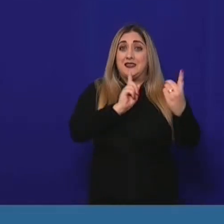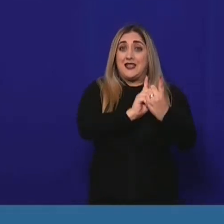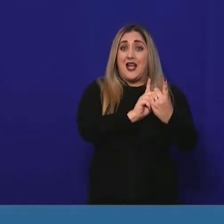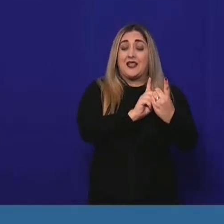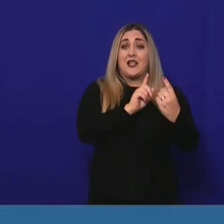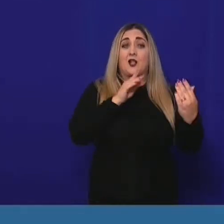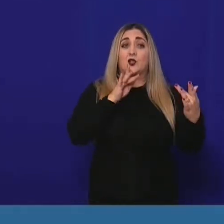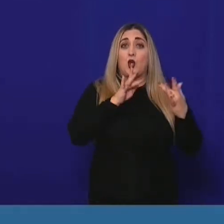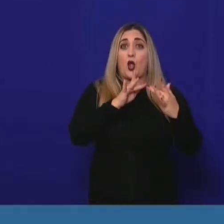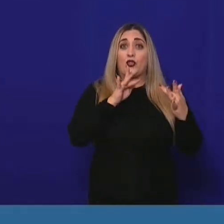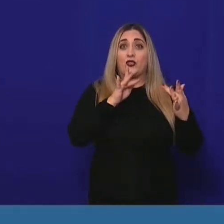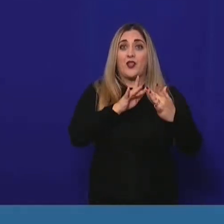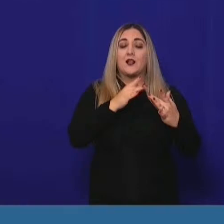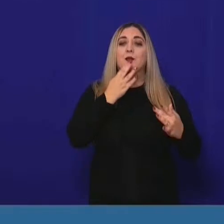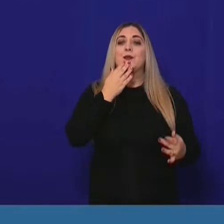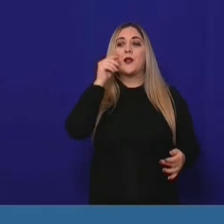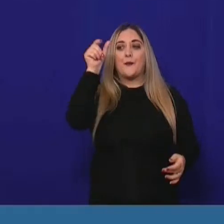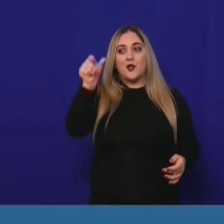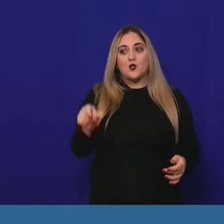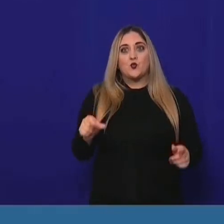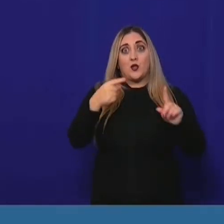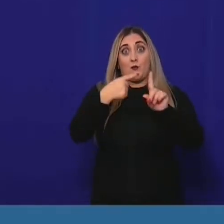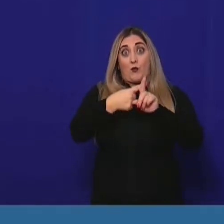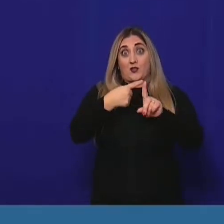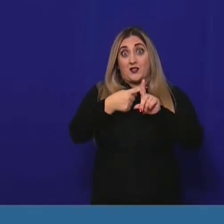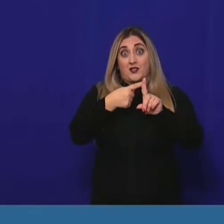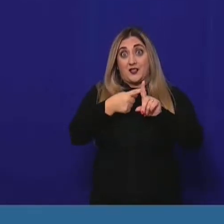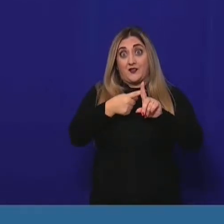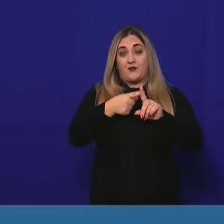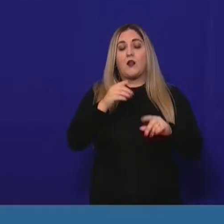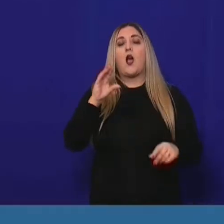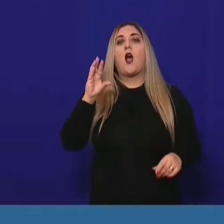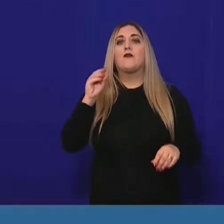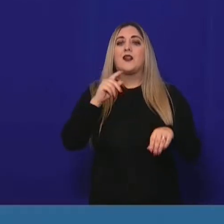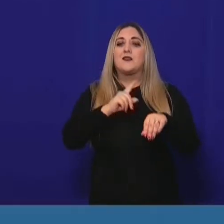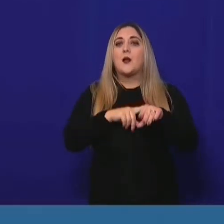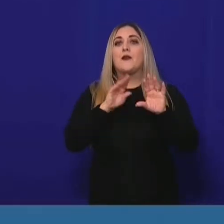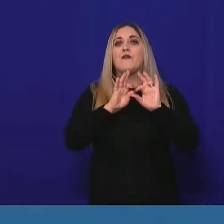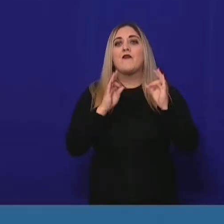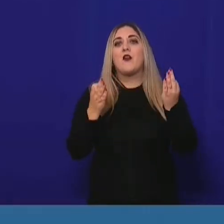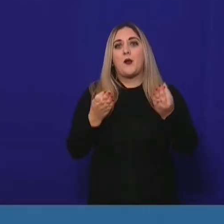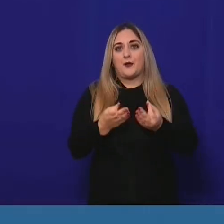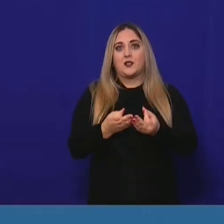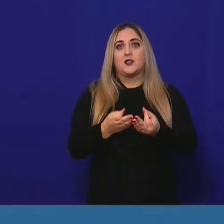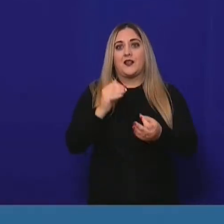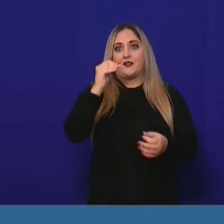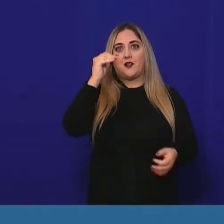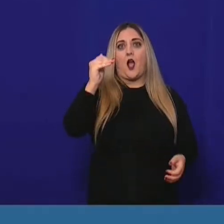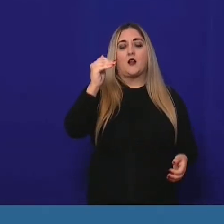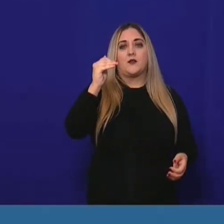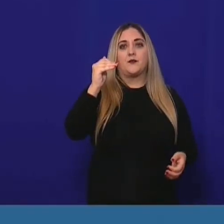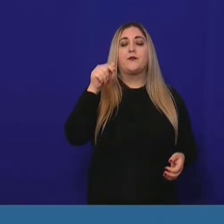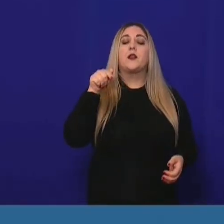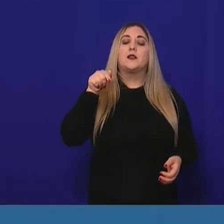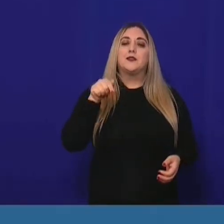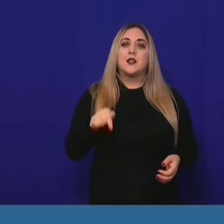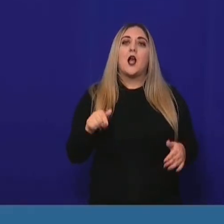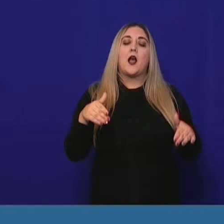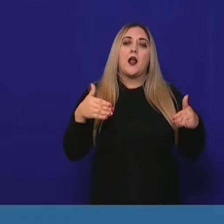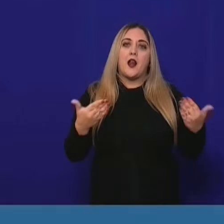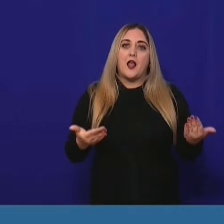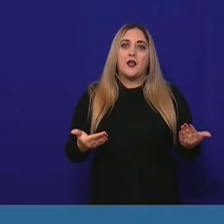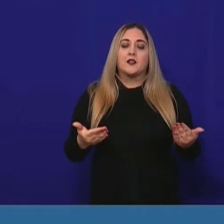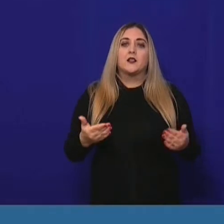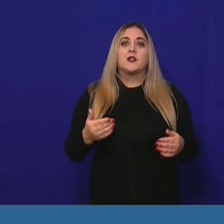ikun hemm fejn inti għandek każ li huwa pożittiv ikollu kuntatt ħafna drabi fil-household stess u allura hemmhekk imbagħad